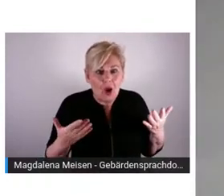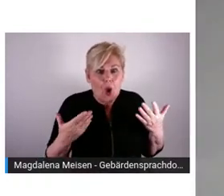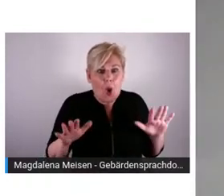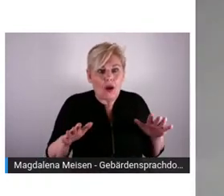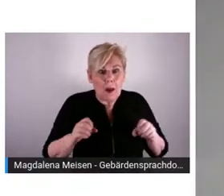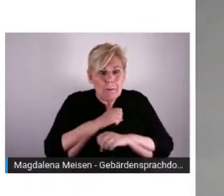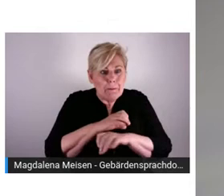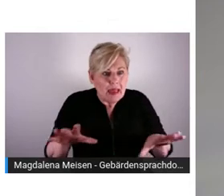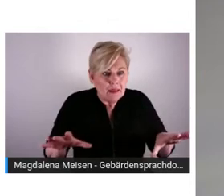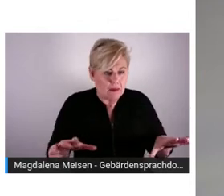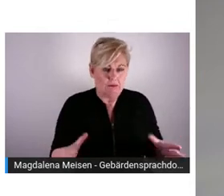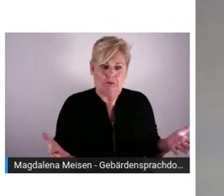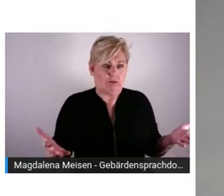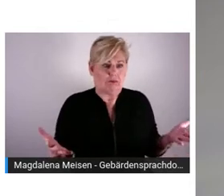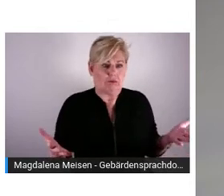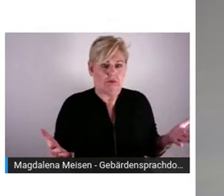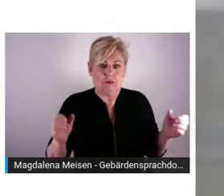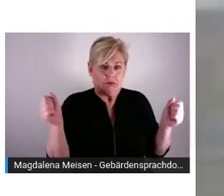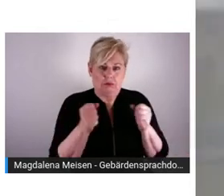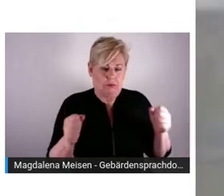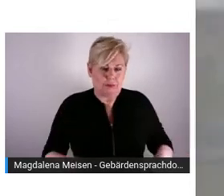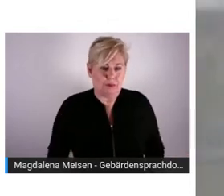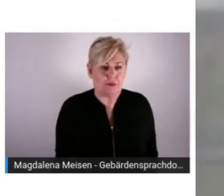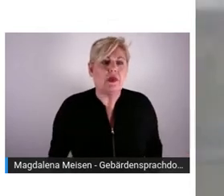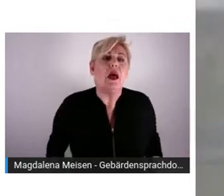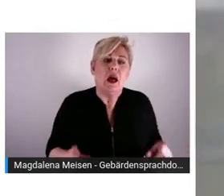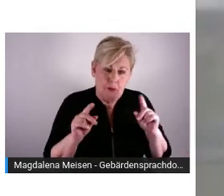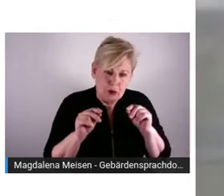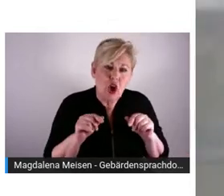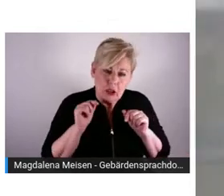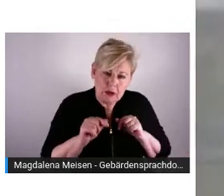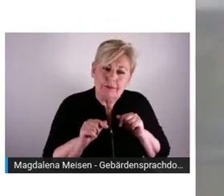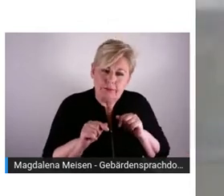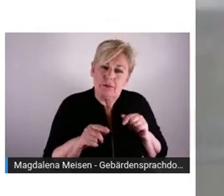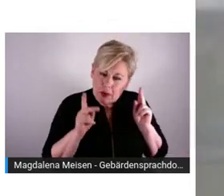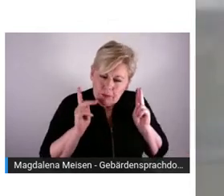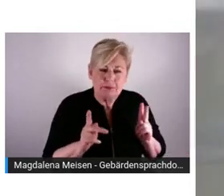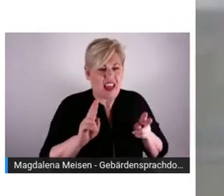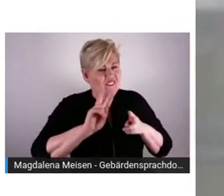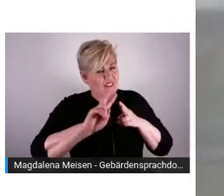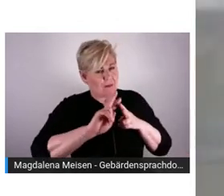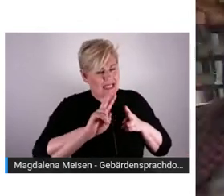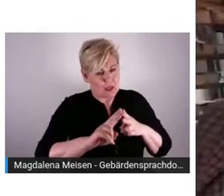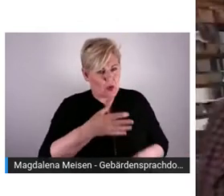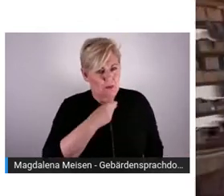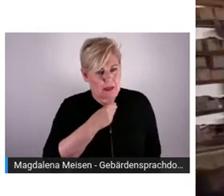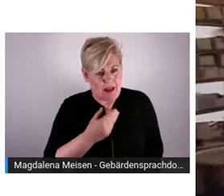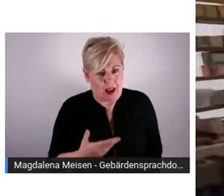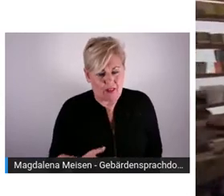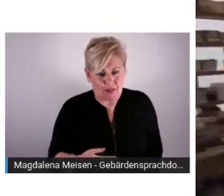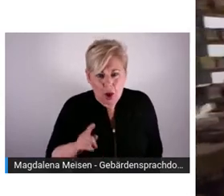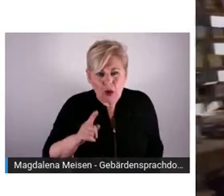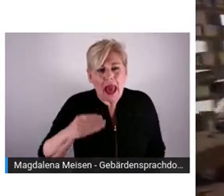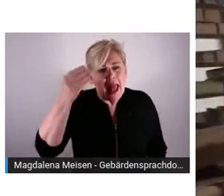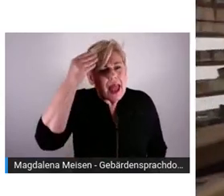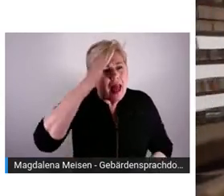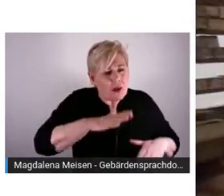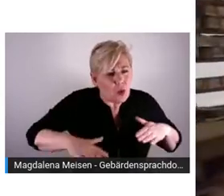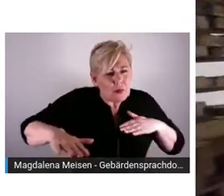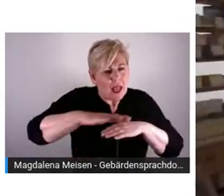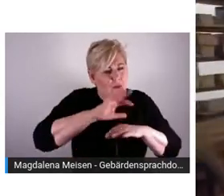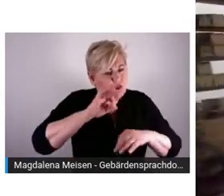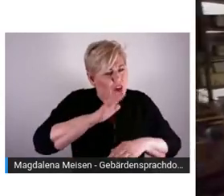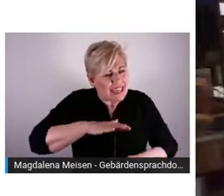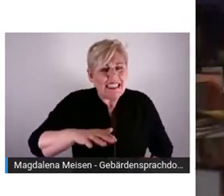mediale Ausstattung, ist es nicht möglich. Das heißt, da gibt es definitiv Verbesserungsbedarf, um die Lernumgebung für Kinder